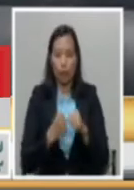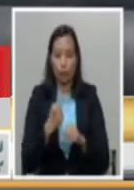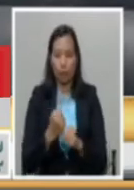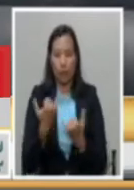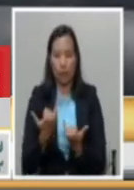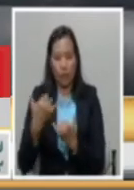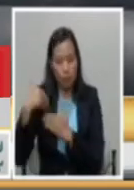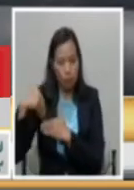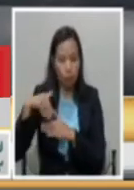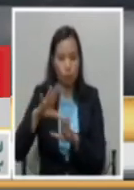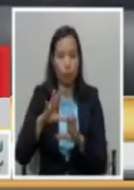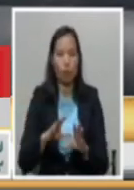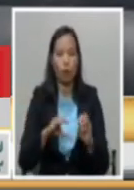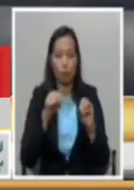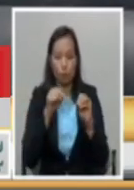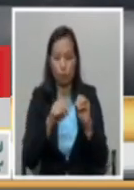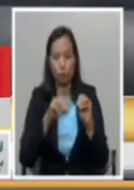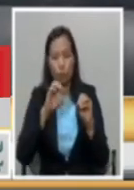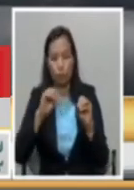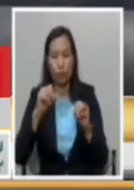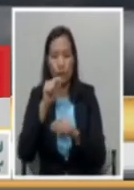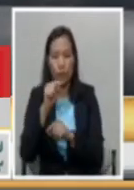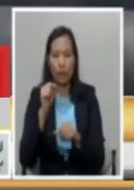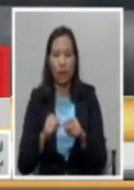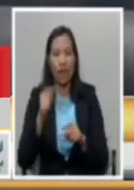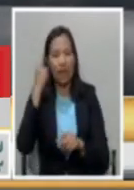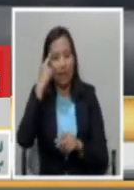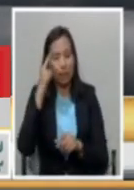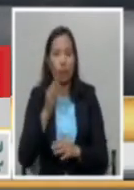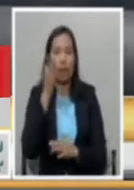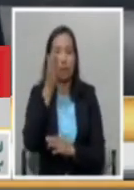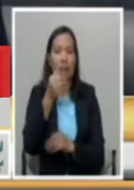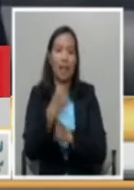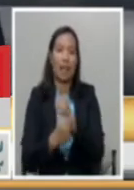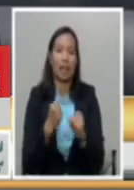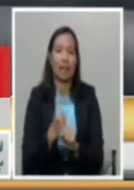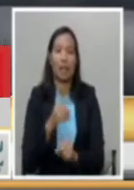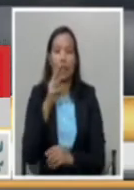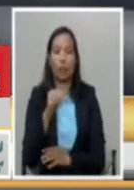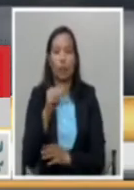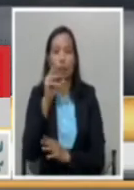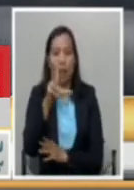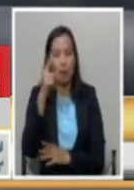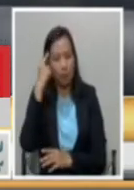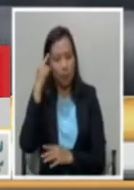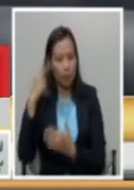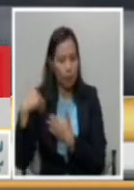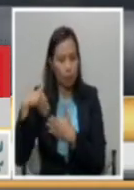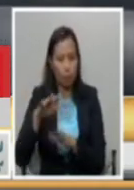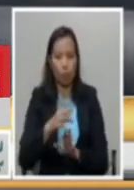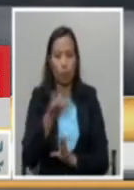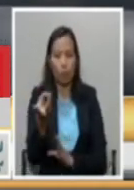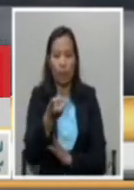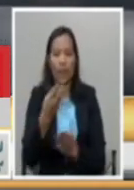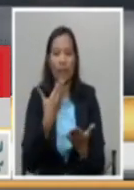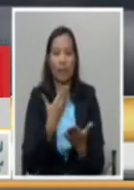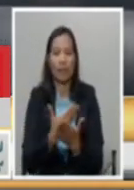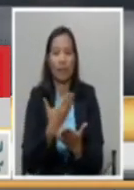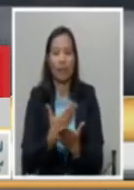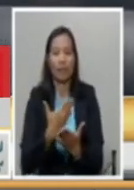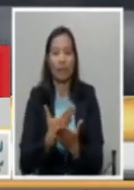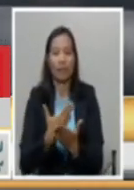ออก 0% แล้วปีหน้าจะติดลบด้วยซ้ำไปคือปี63นั่นหมายความว่าเงินตราต่างประเท